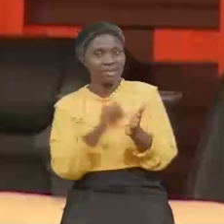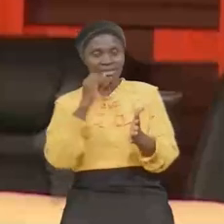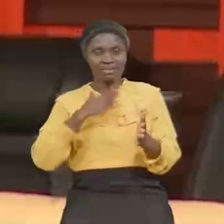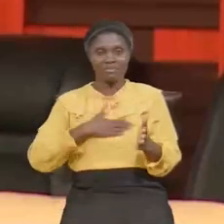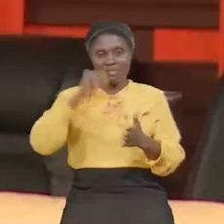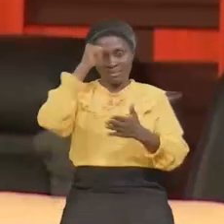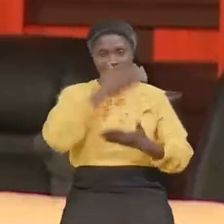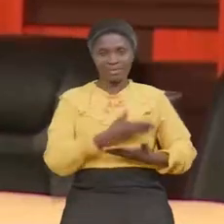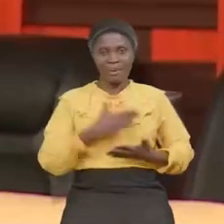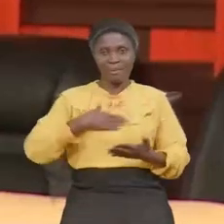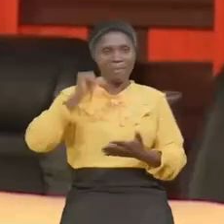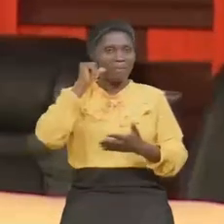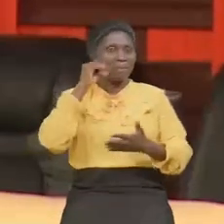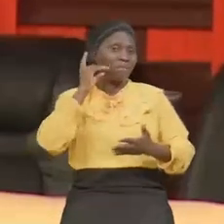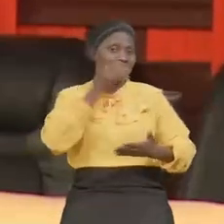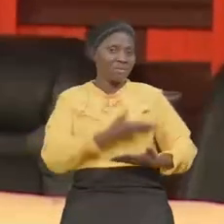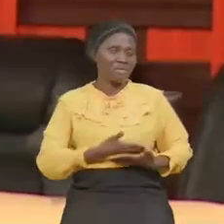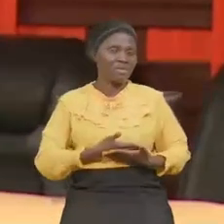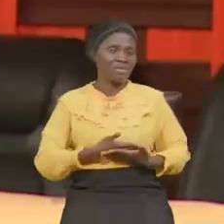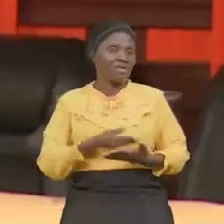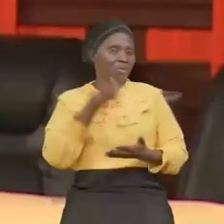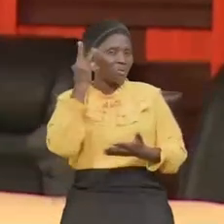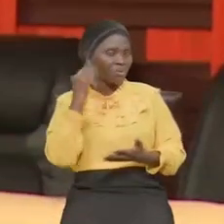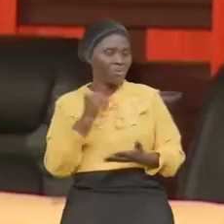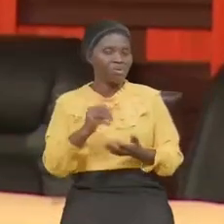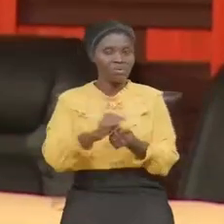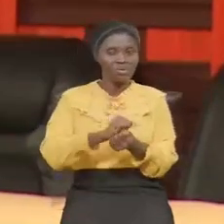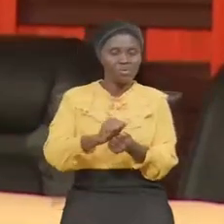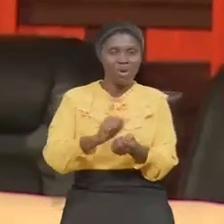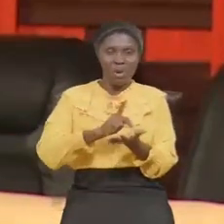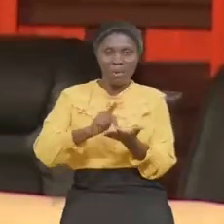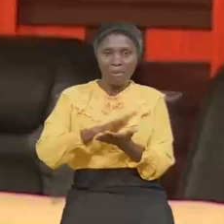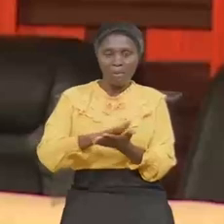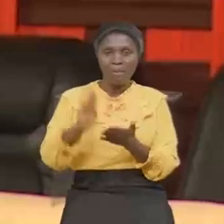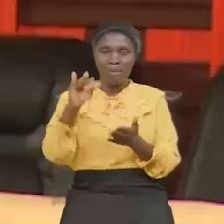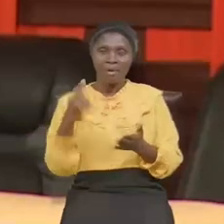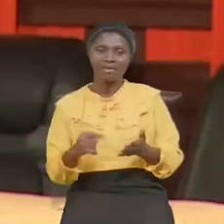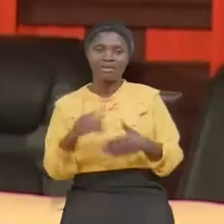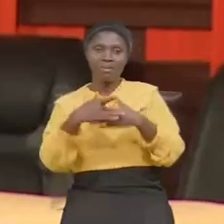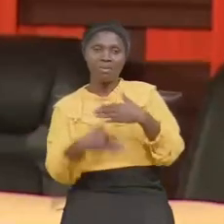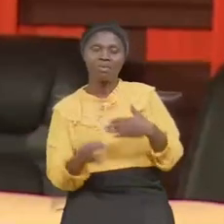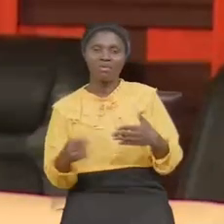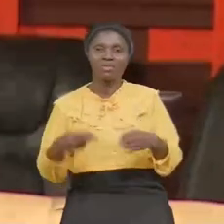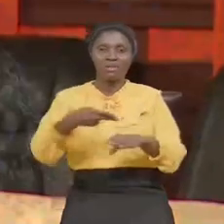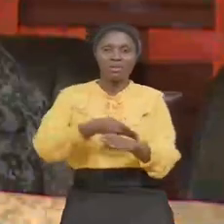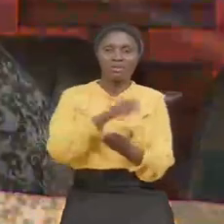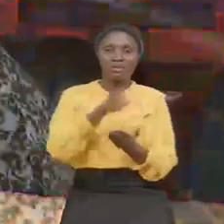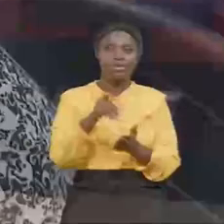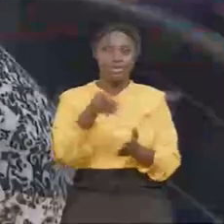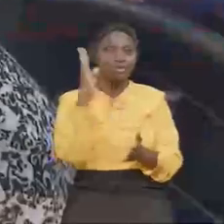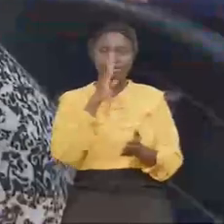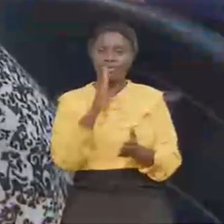Il était lavé, elle a été lavée, lavée par le sang de l'agneau. Et tu seras digne pour cela au nom